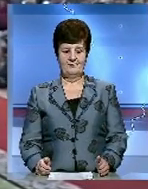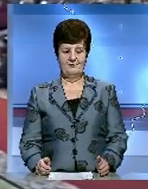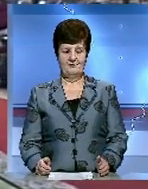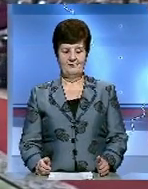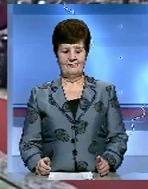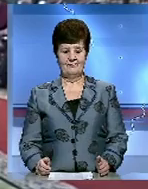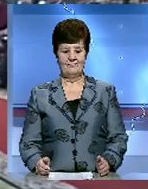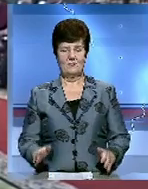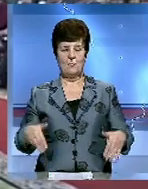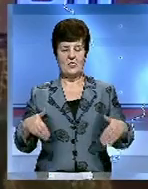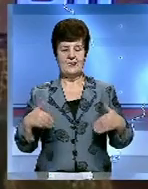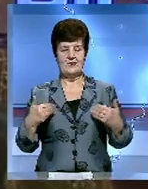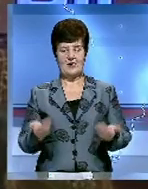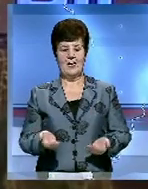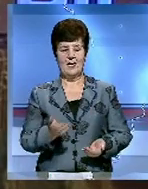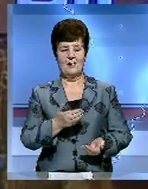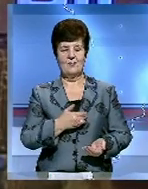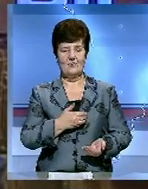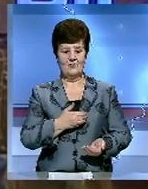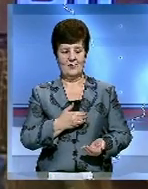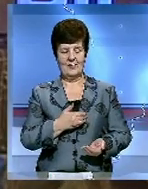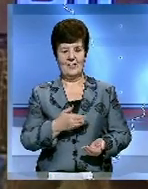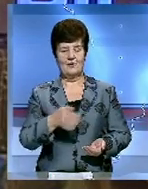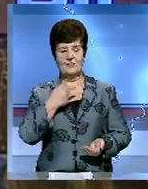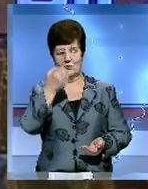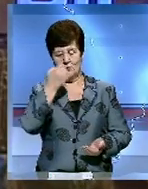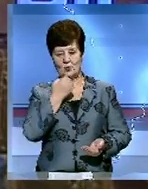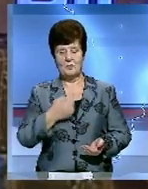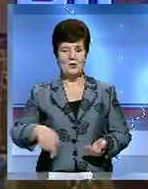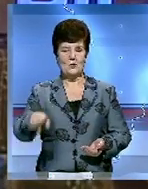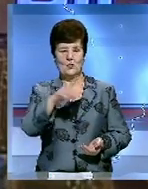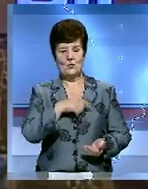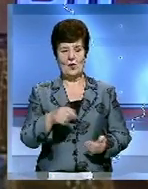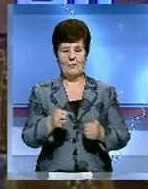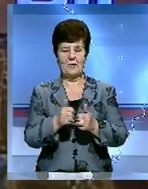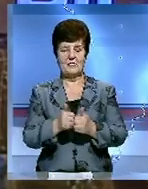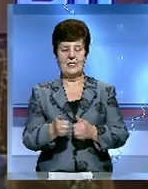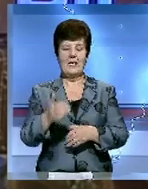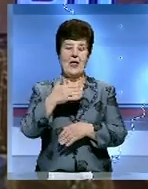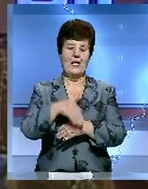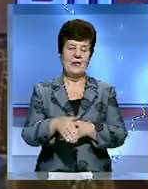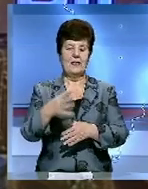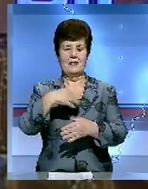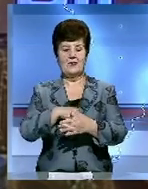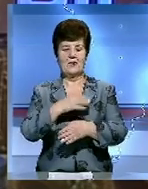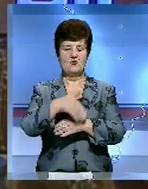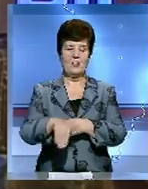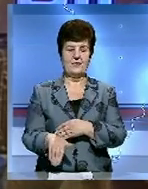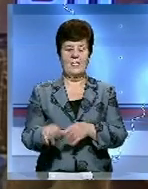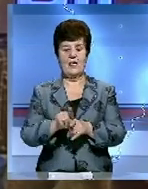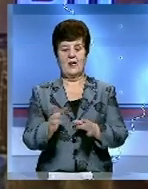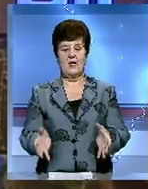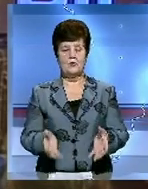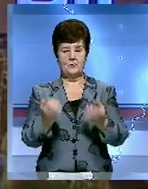Bună seara! Vreau să le mulțumesc tuturor partenerilor interni și externi care ne-au susținut de-a lungul